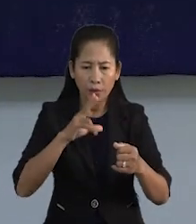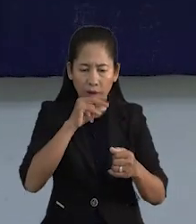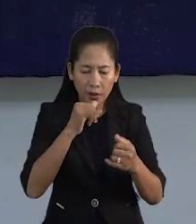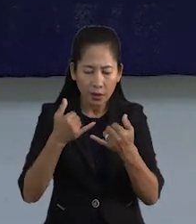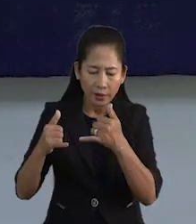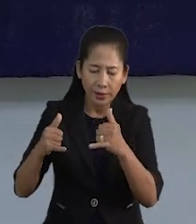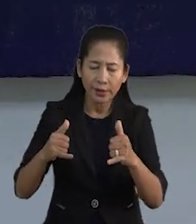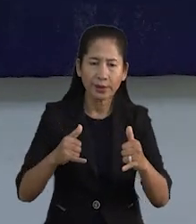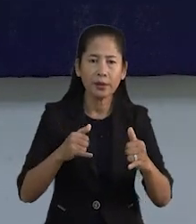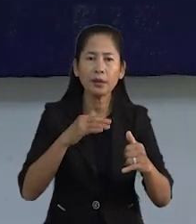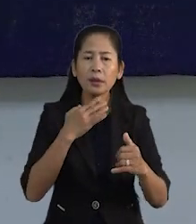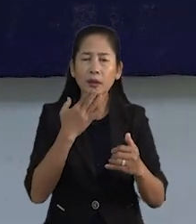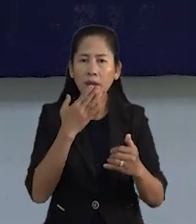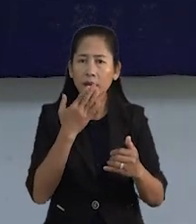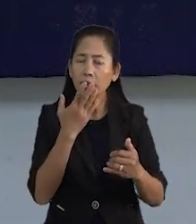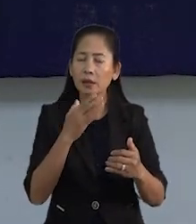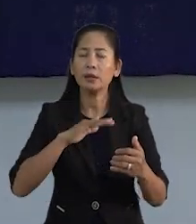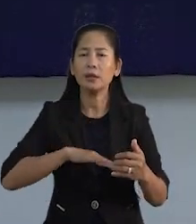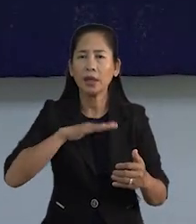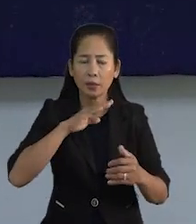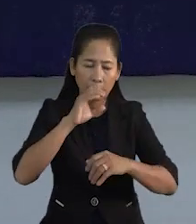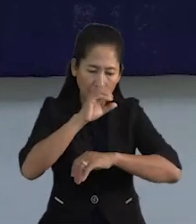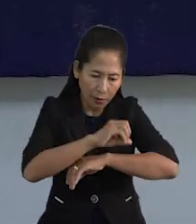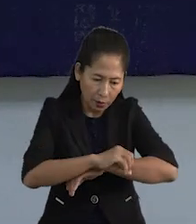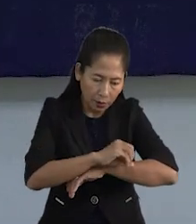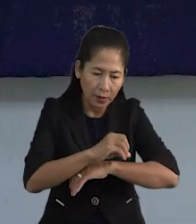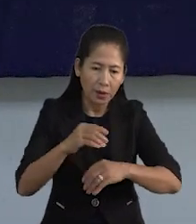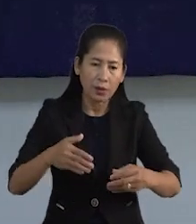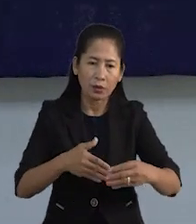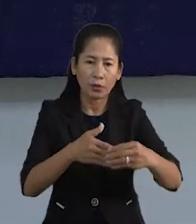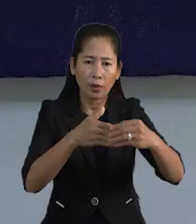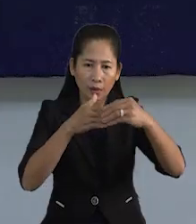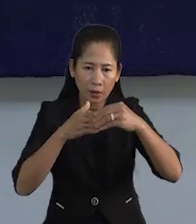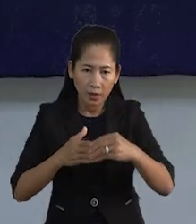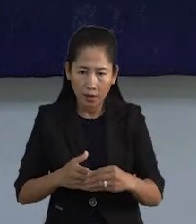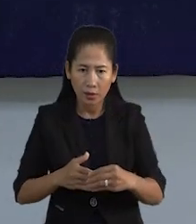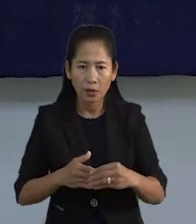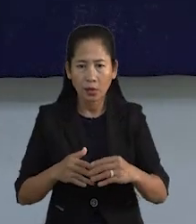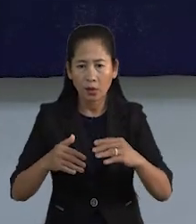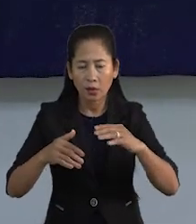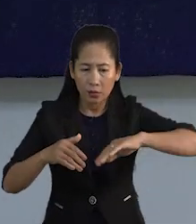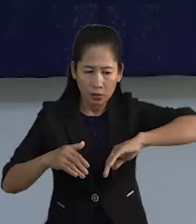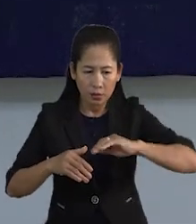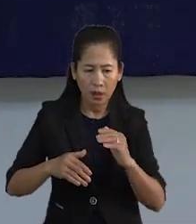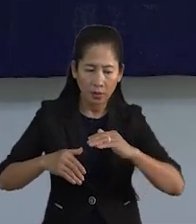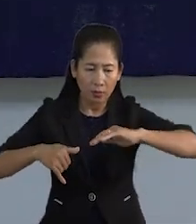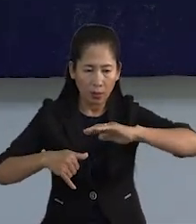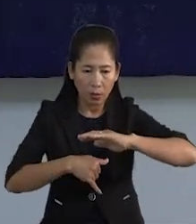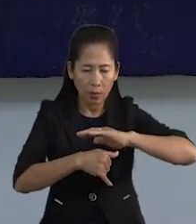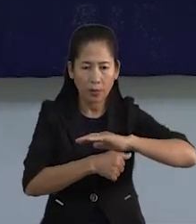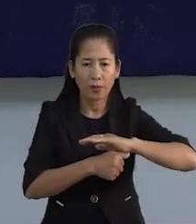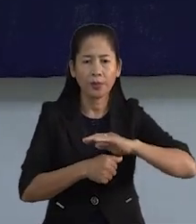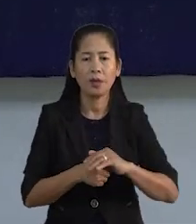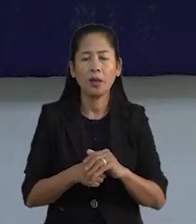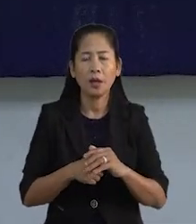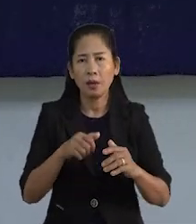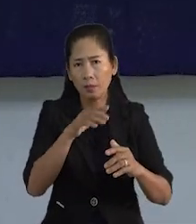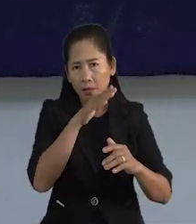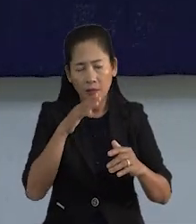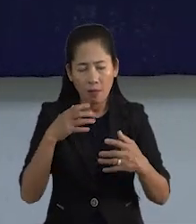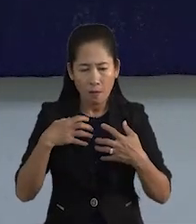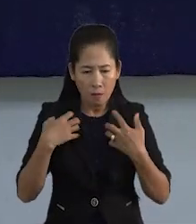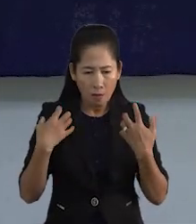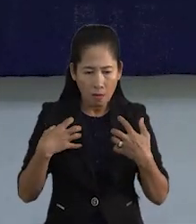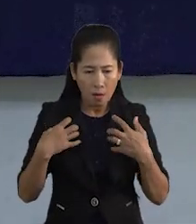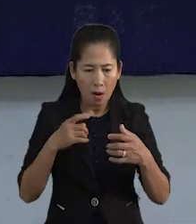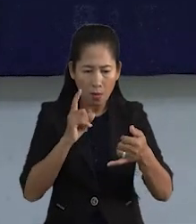លេងទឹកស្កប់ស្កល់ដល់ពេលប្រលប់នាំគ្នាឡើងមកត្រសល់ក្រោមស្លាប់មេមេមន់ខឹ